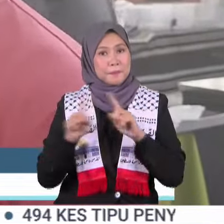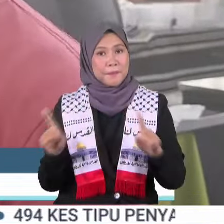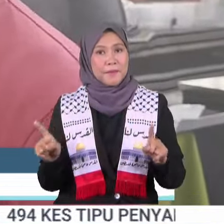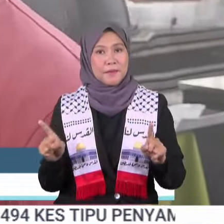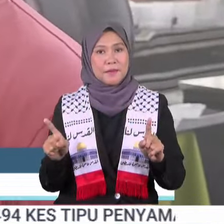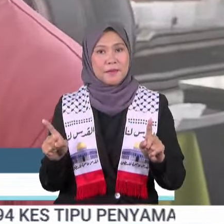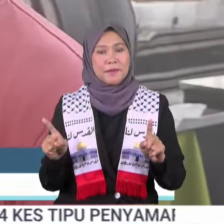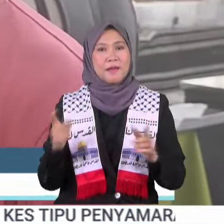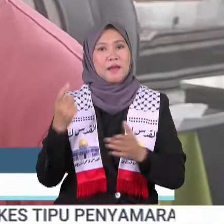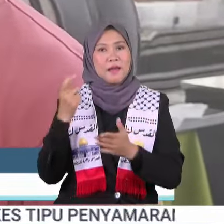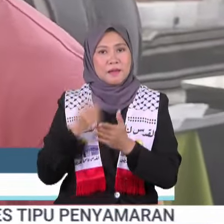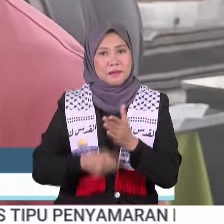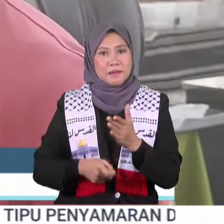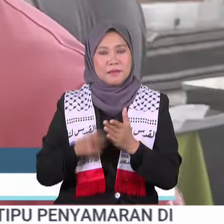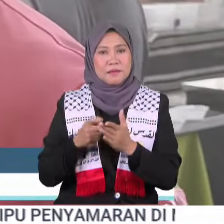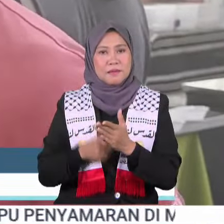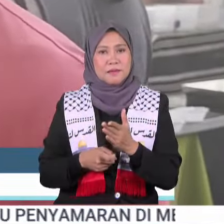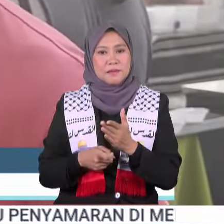naok